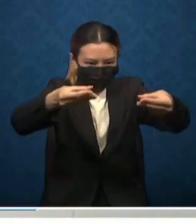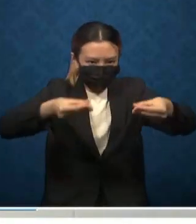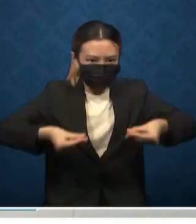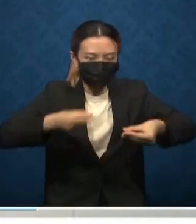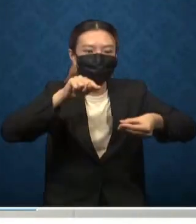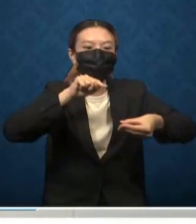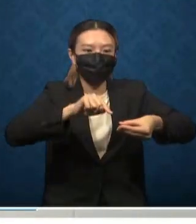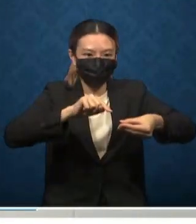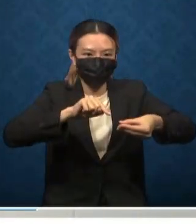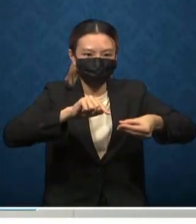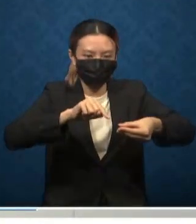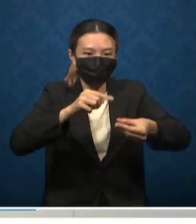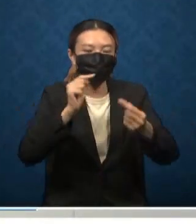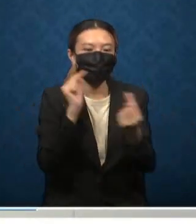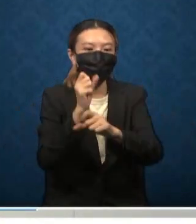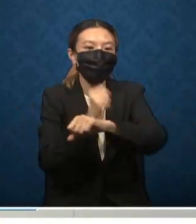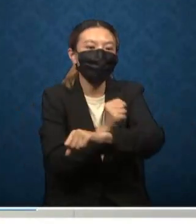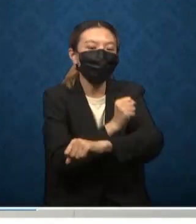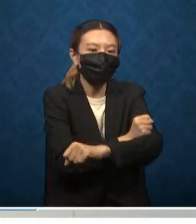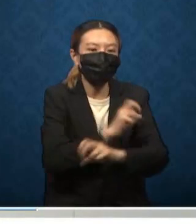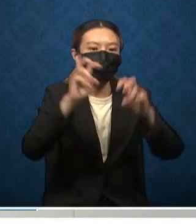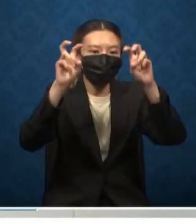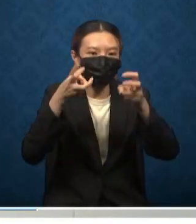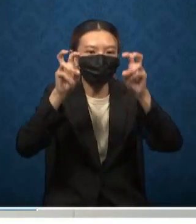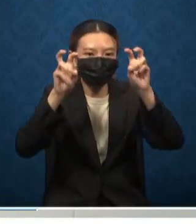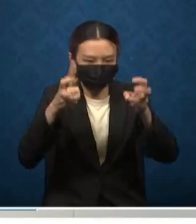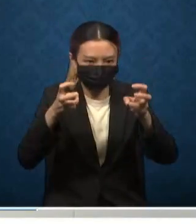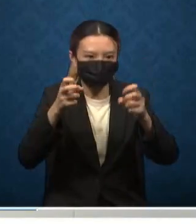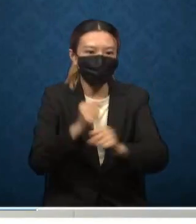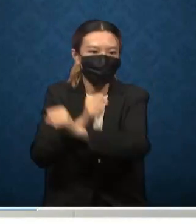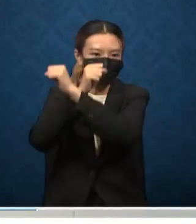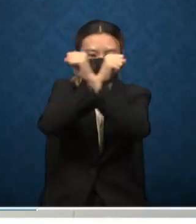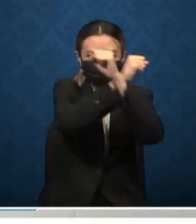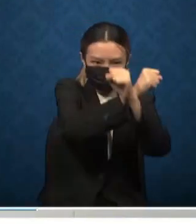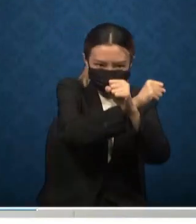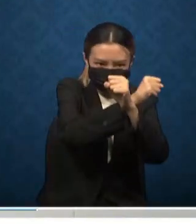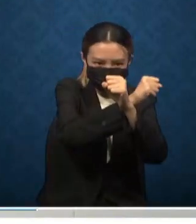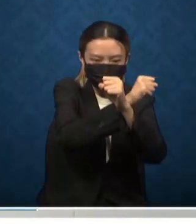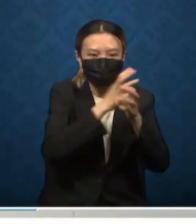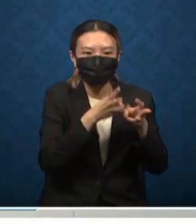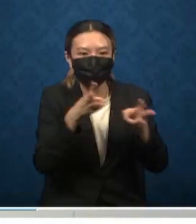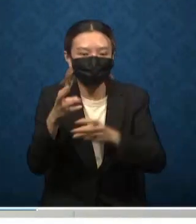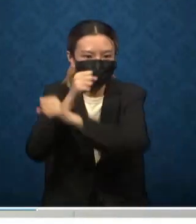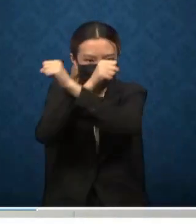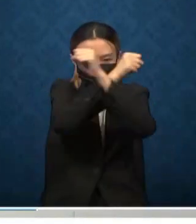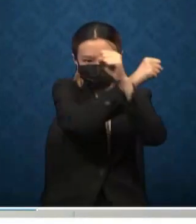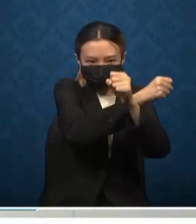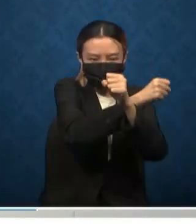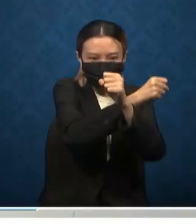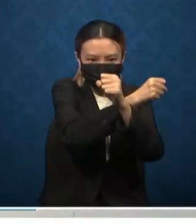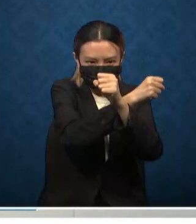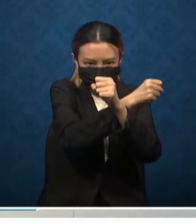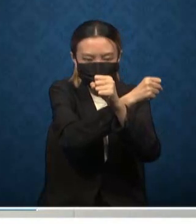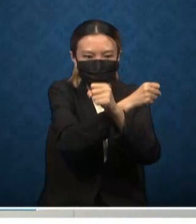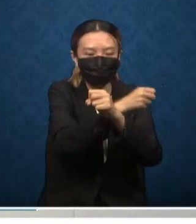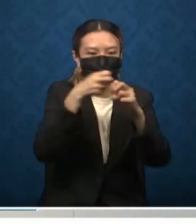ศึกษาของคณะการการแรงงานเรื่องแนวทางการคุ้มครองและป้องกันการทำงานรูปแบบที่อาจเป็น